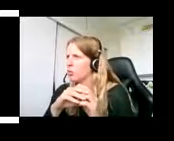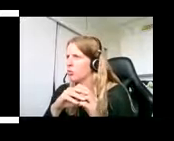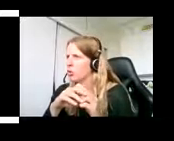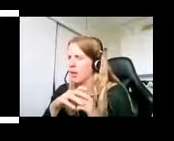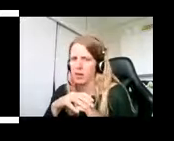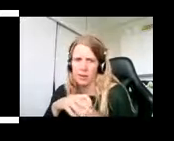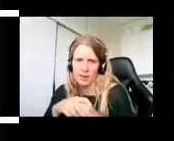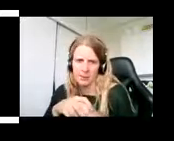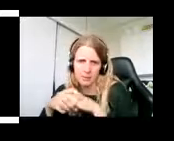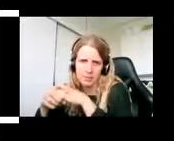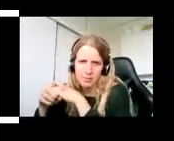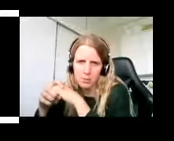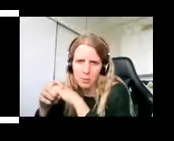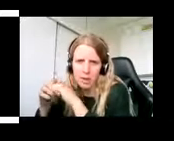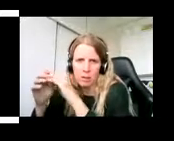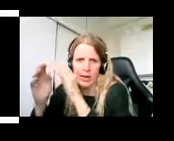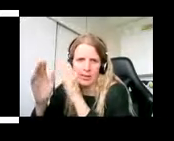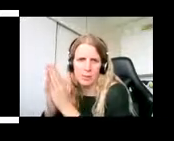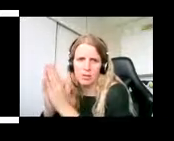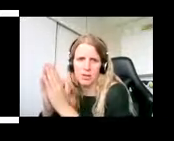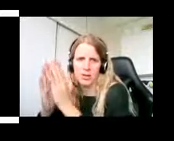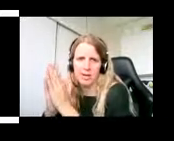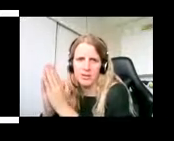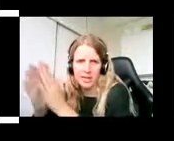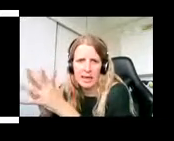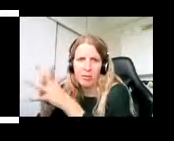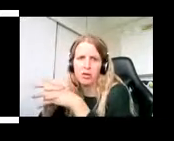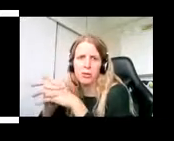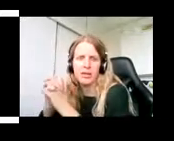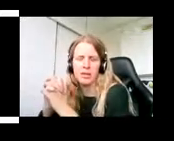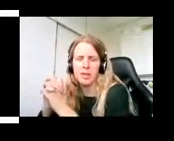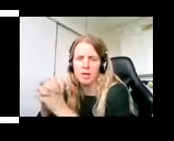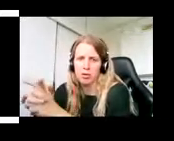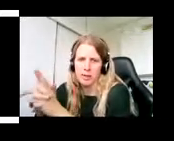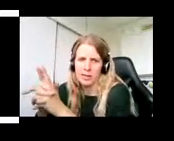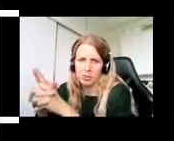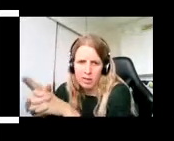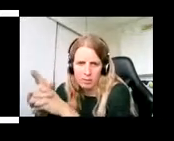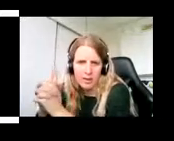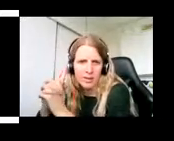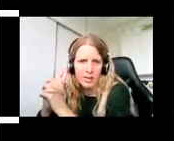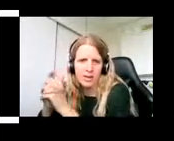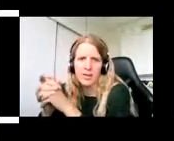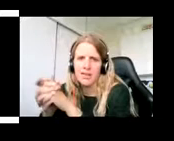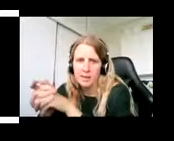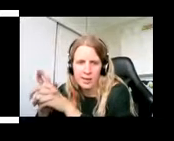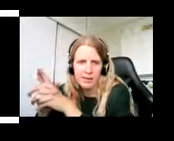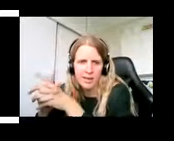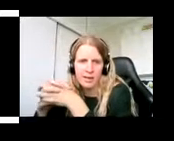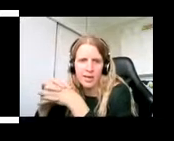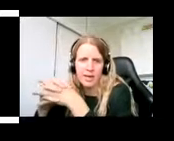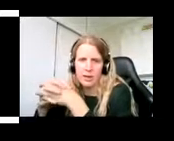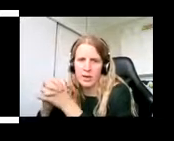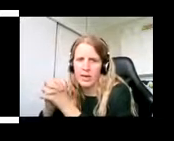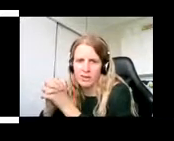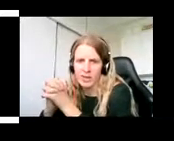kunt opdoen voor je eigen werking. We gaan het hebben over 1 deelnamevoorwaarden, organisatorische maatregelen,